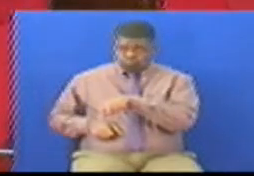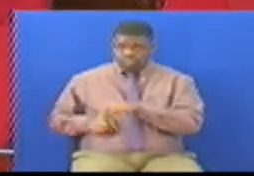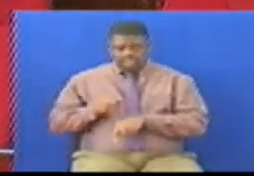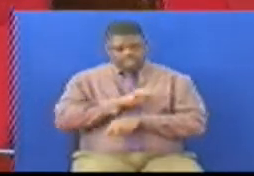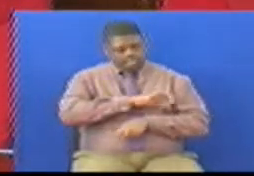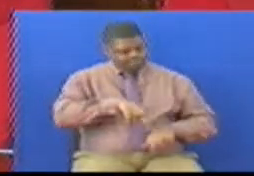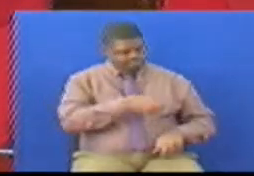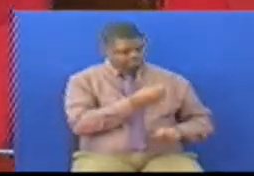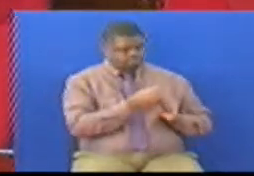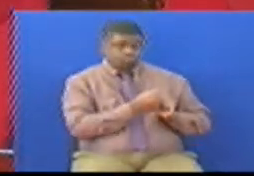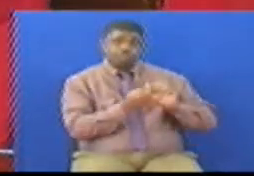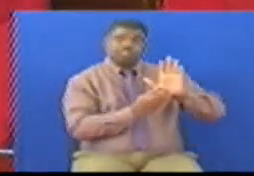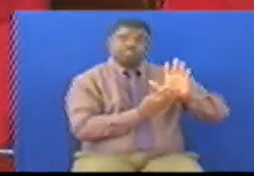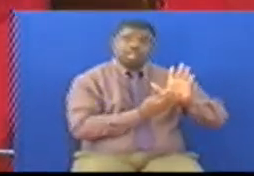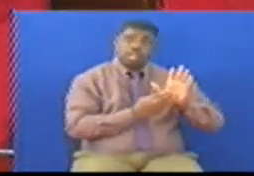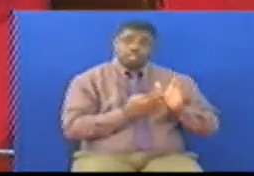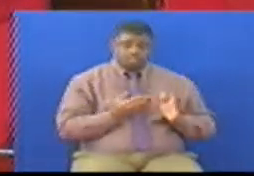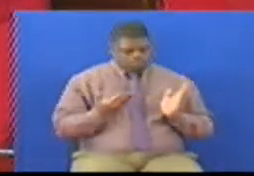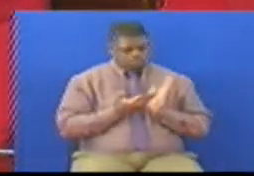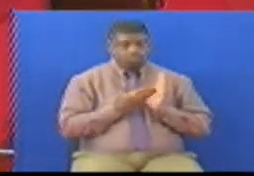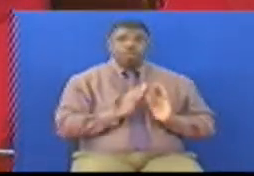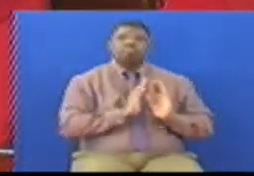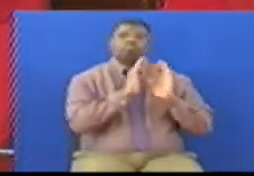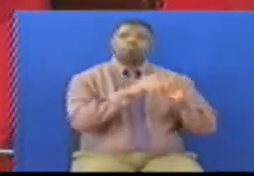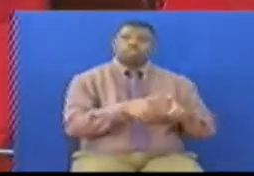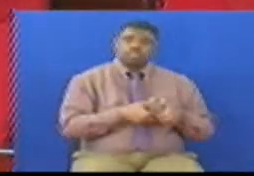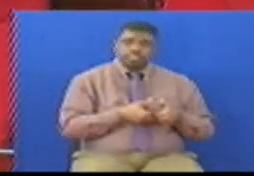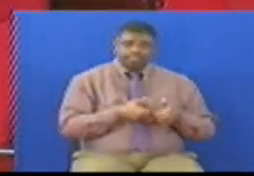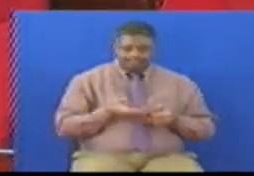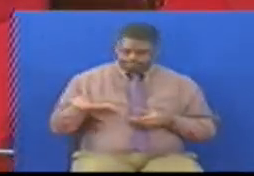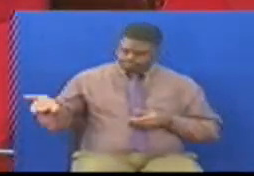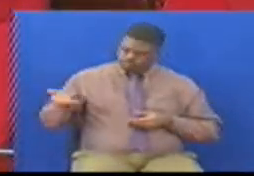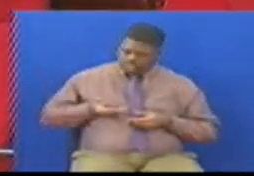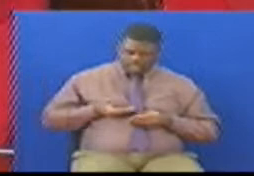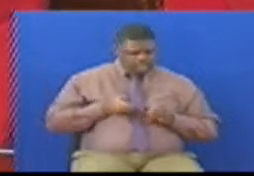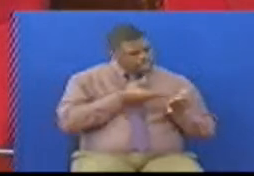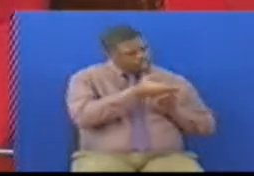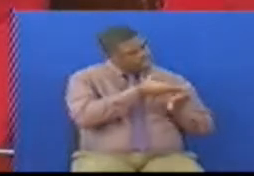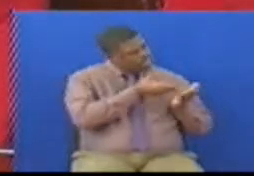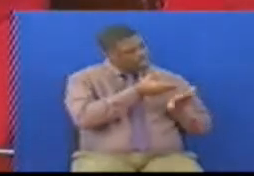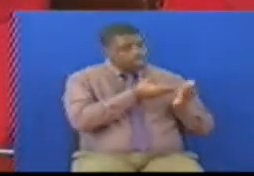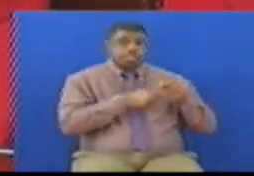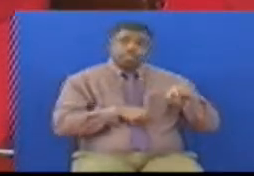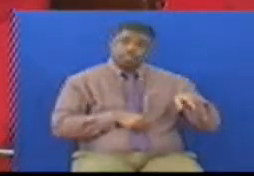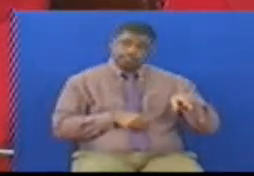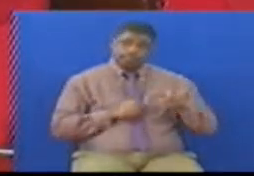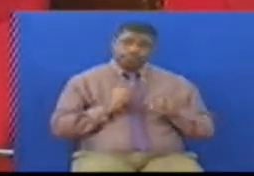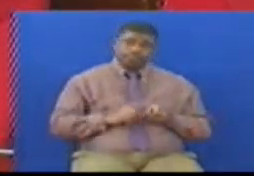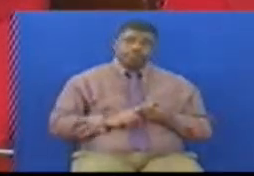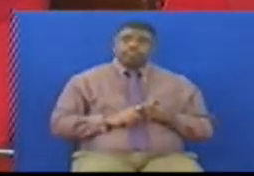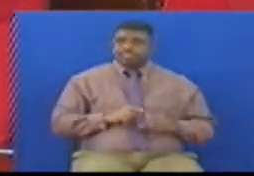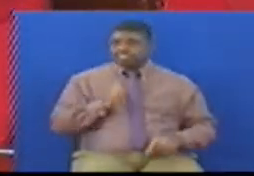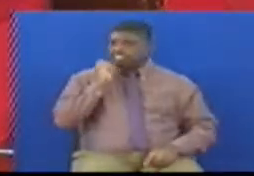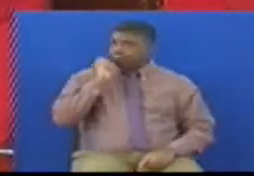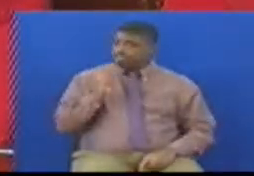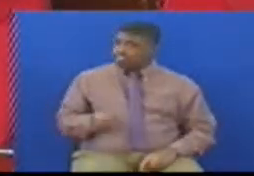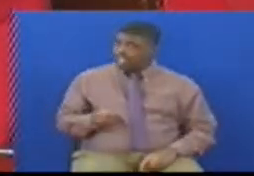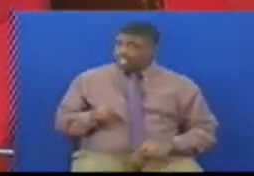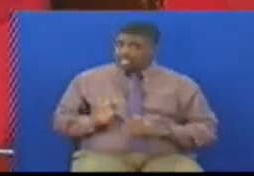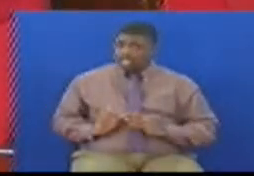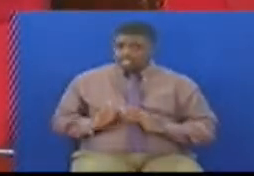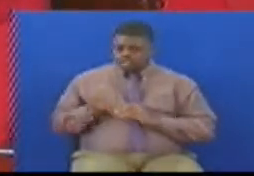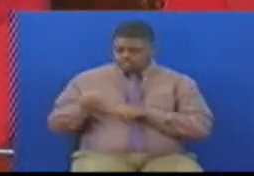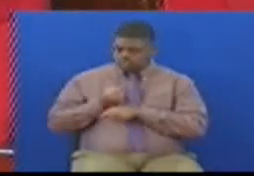Juni 30, 2019, na kuomba bunge lako tukufu lipokee na kujadili inavyostahili. Mheshimiwa Spika, shughuli za kamati ya kudumu ya